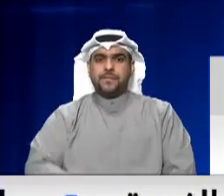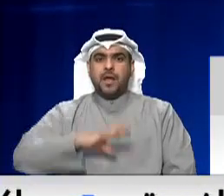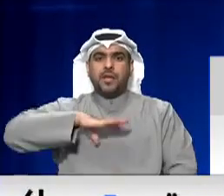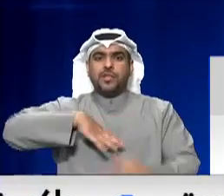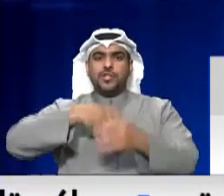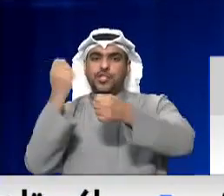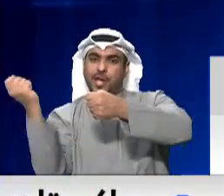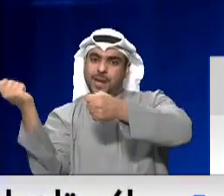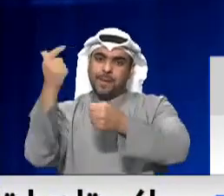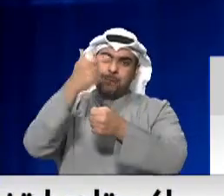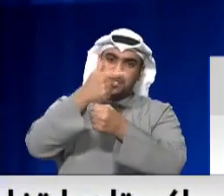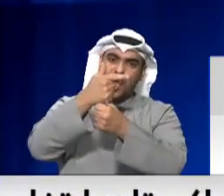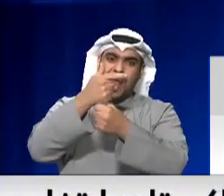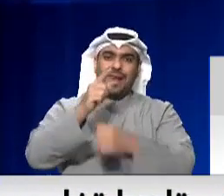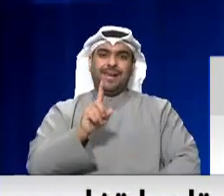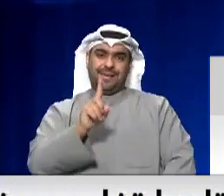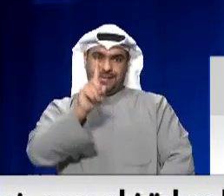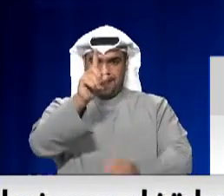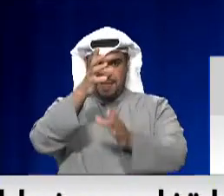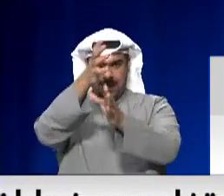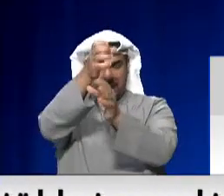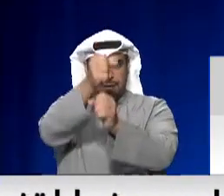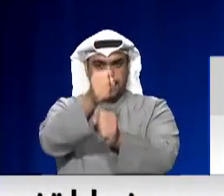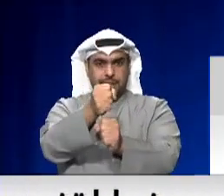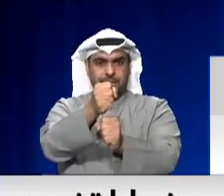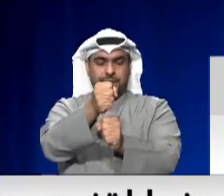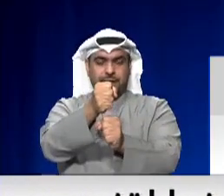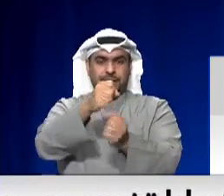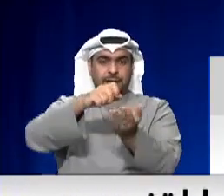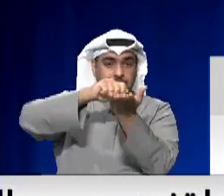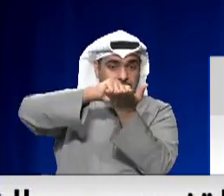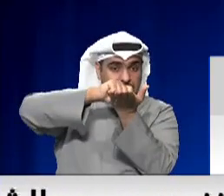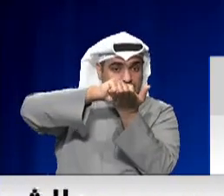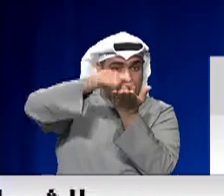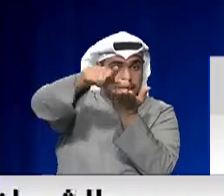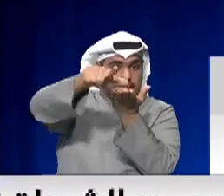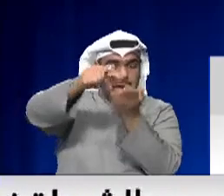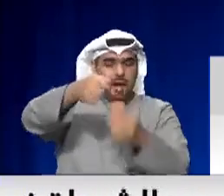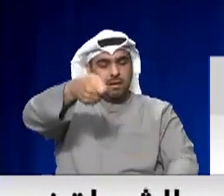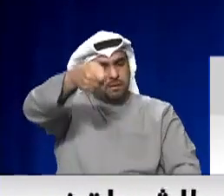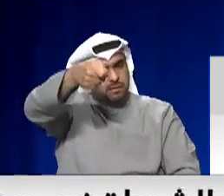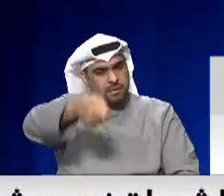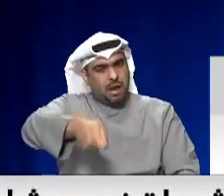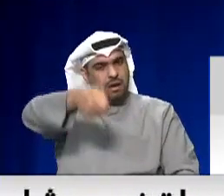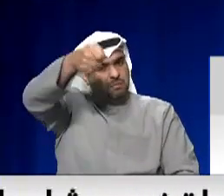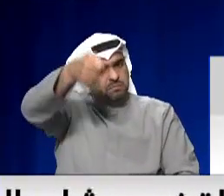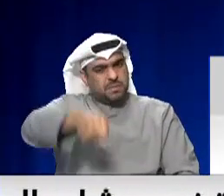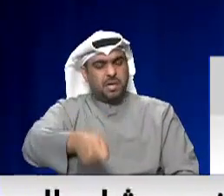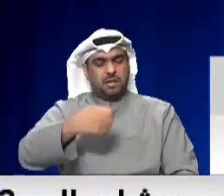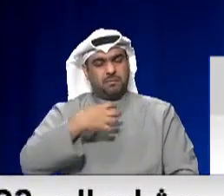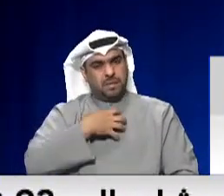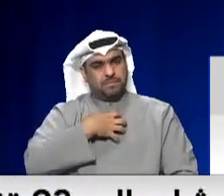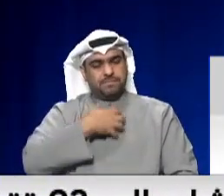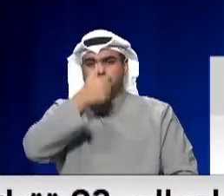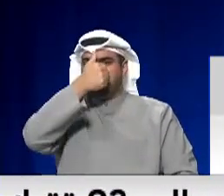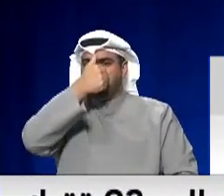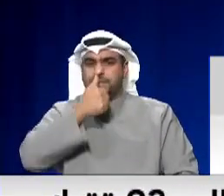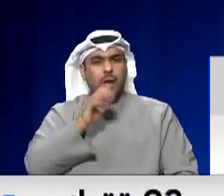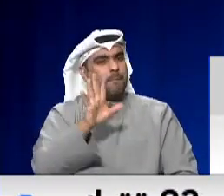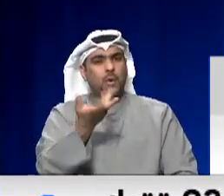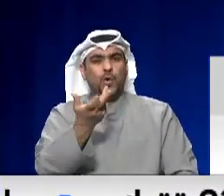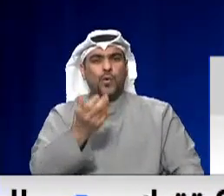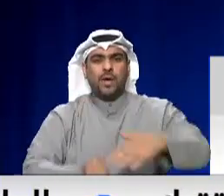بعث سمو ولي العهد الشيخ مشعل الأحمد الجابر الصباح حفظه الله ببرقية تعزية إلى فخامة الرئيس آية